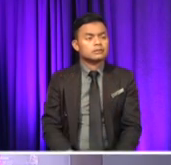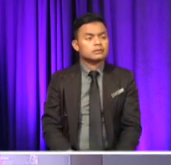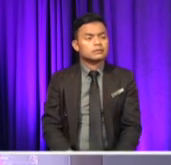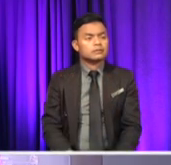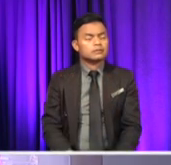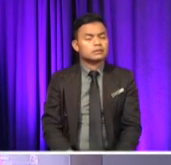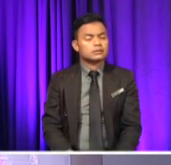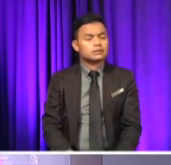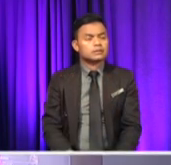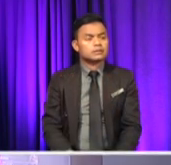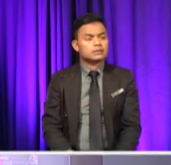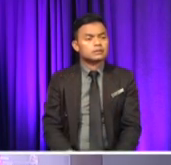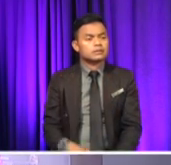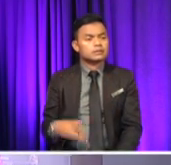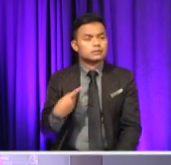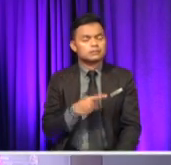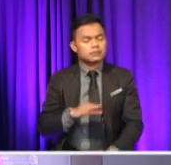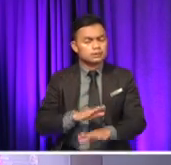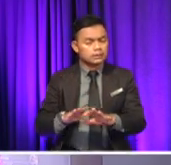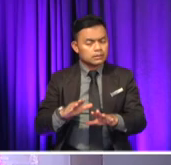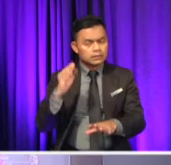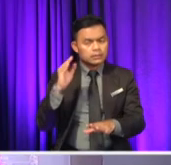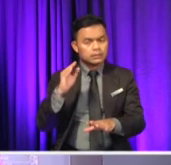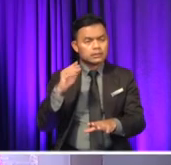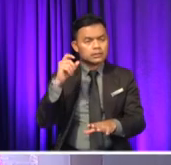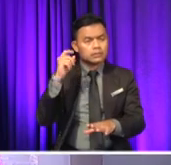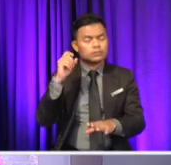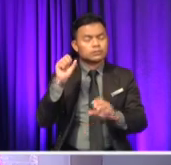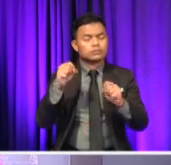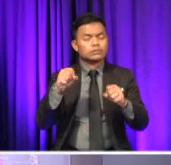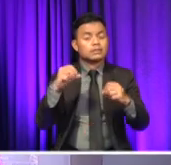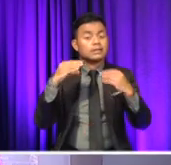kami tak tahu lagi Apakah fungsi dan namanya